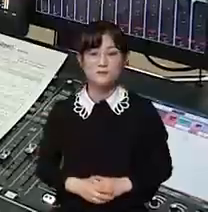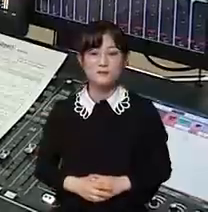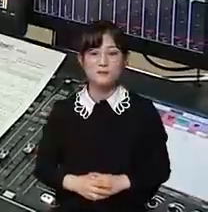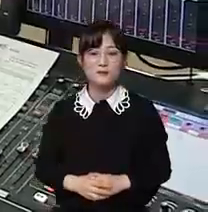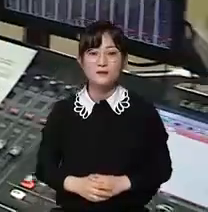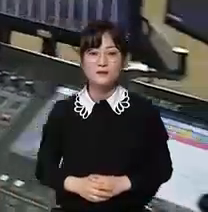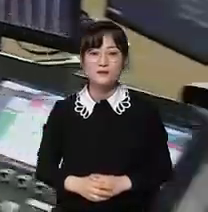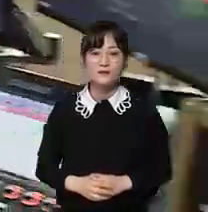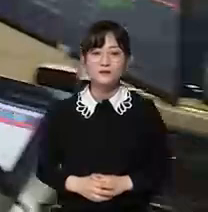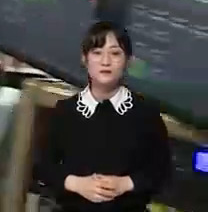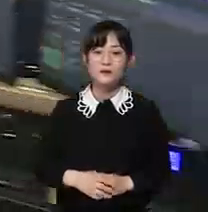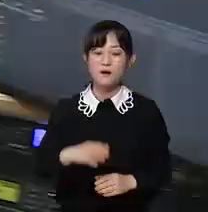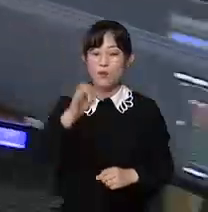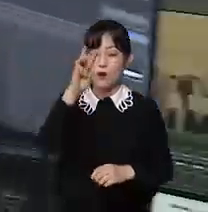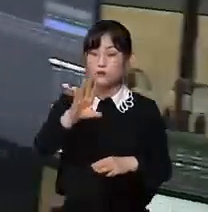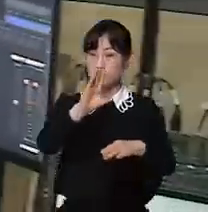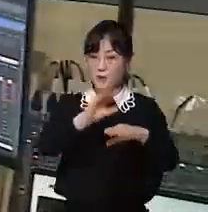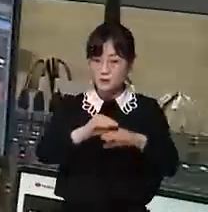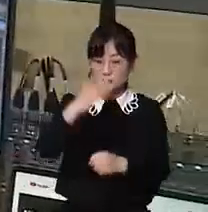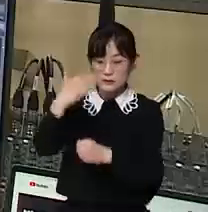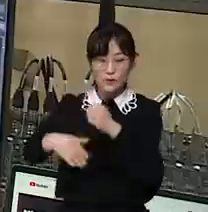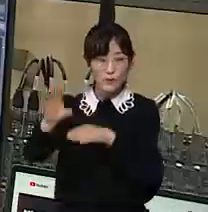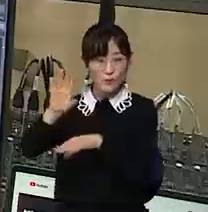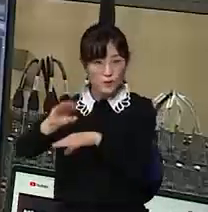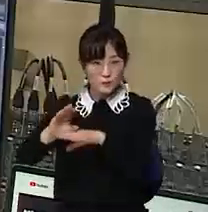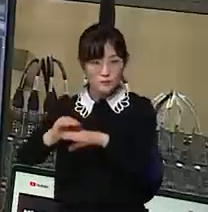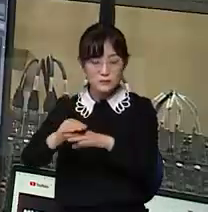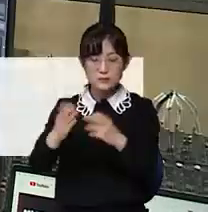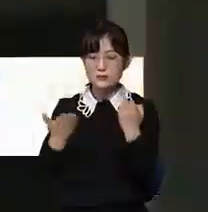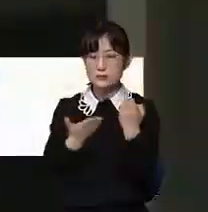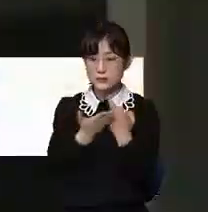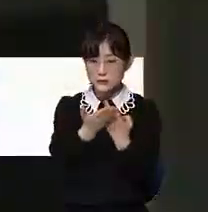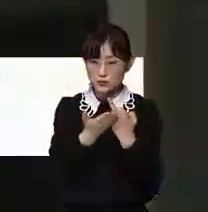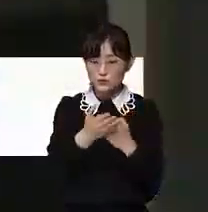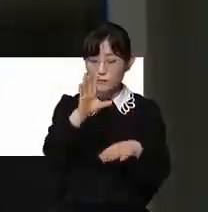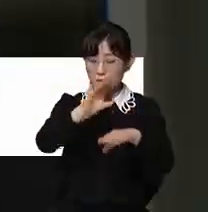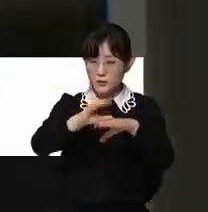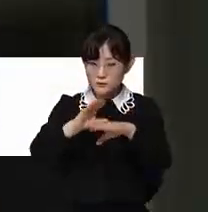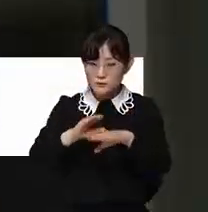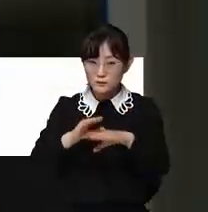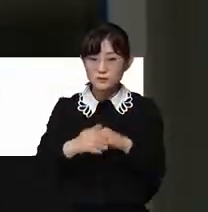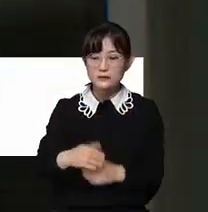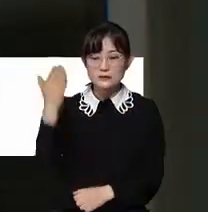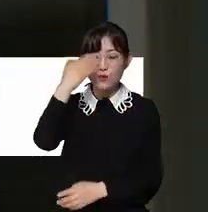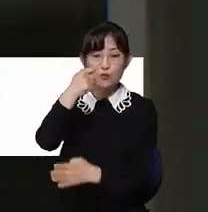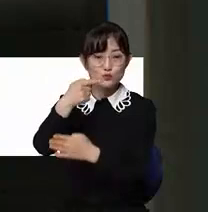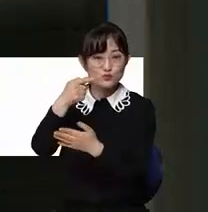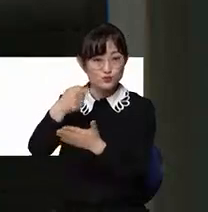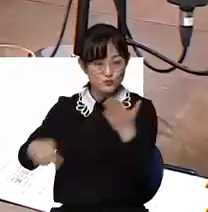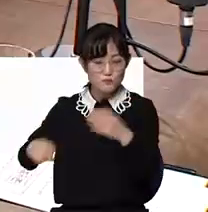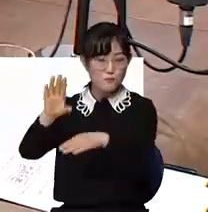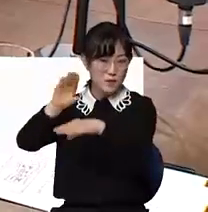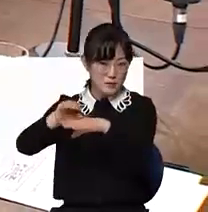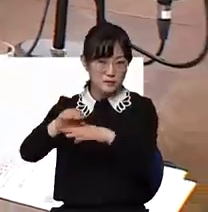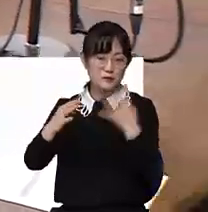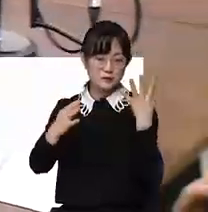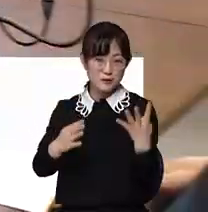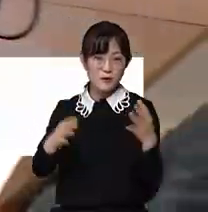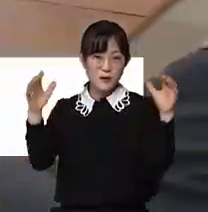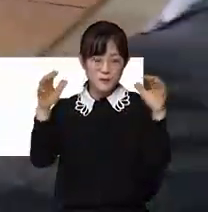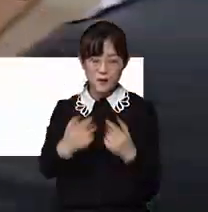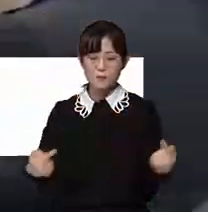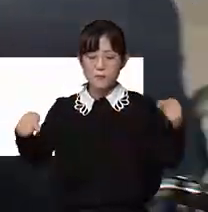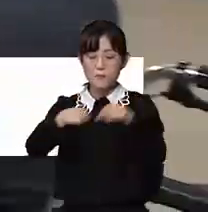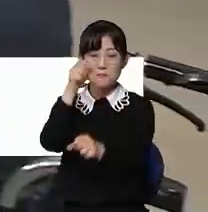국민마수는 kbc 광주방송 TBC 대구방송 jibs 제주방송 CJB 청주방송 등 4개